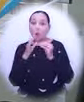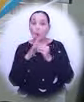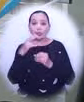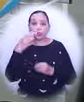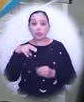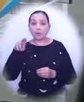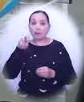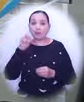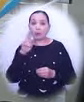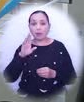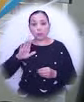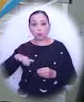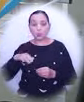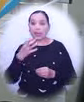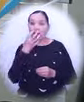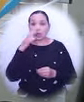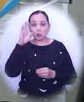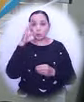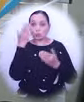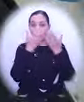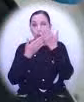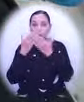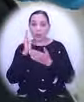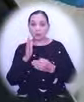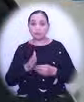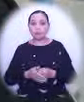15-20 daqiqadan so'ng iliq suvda yuviladi.